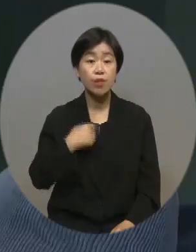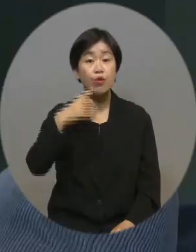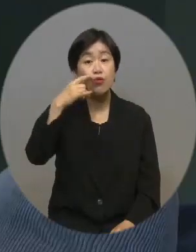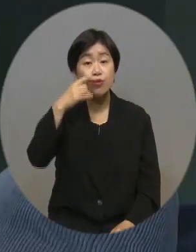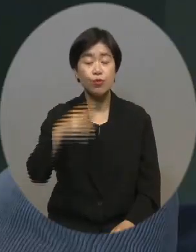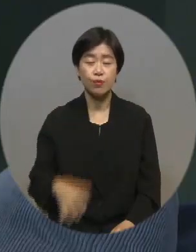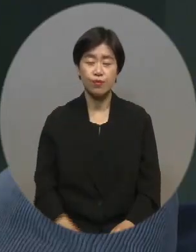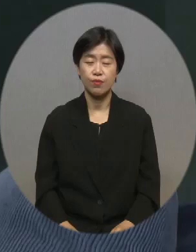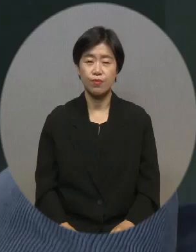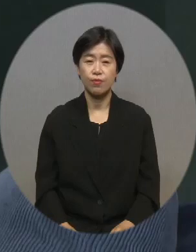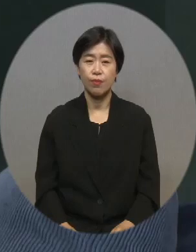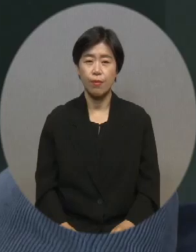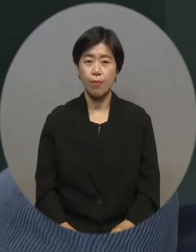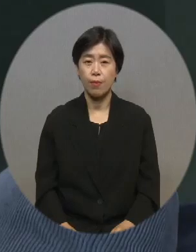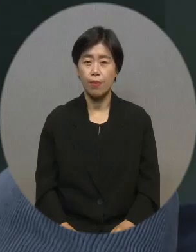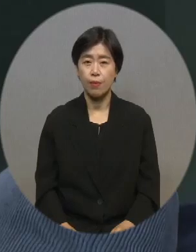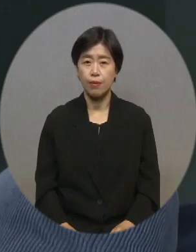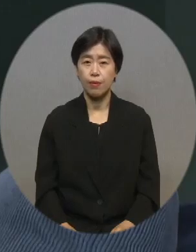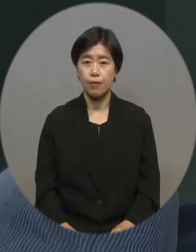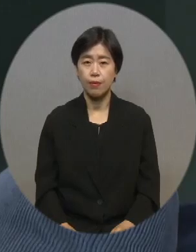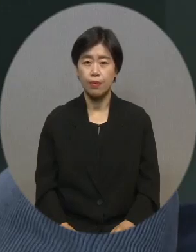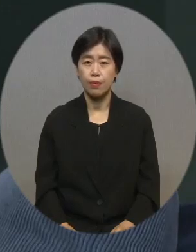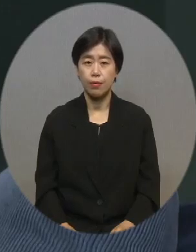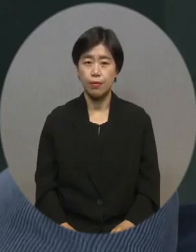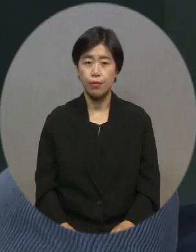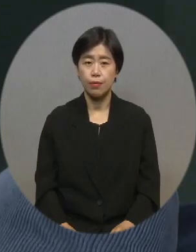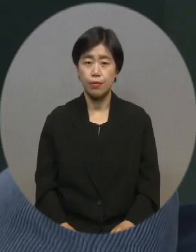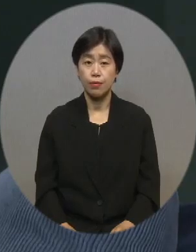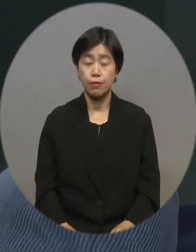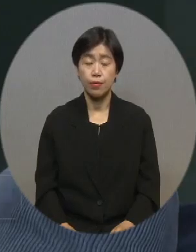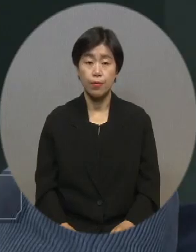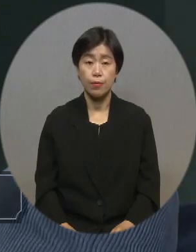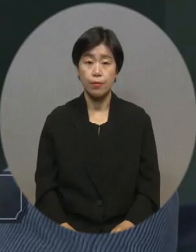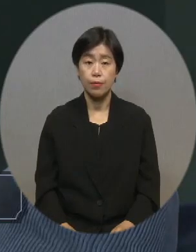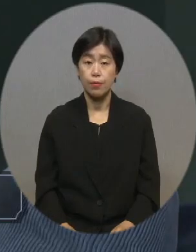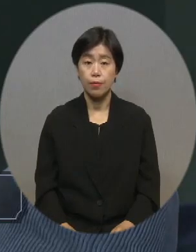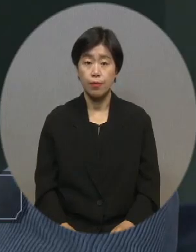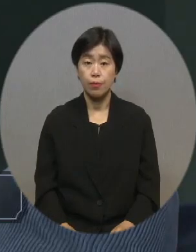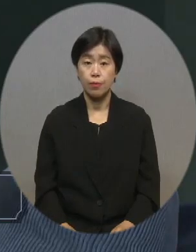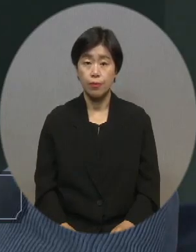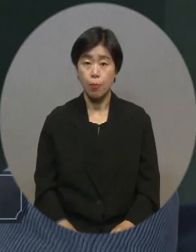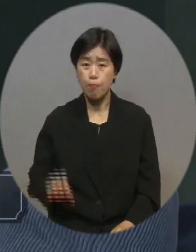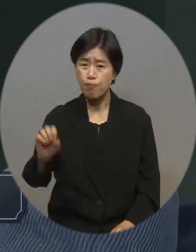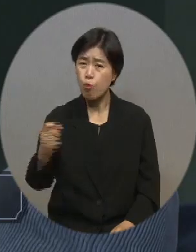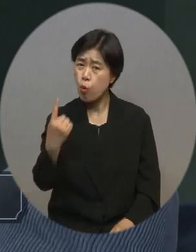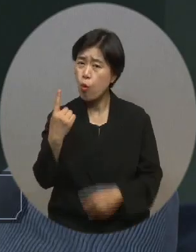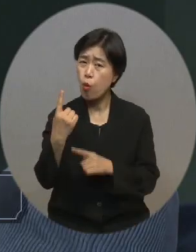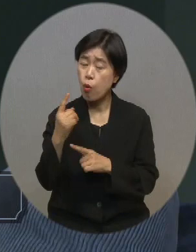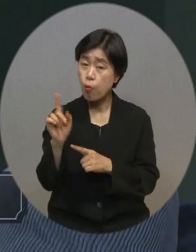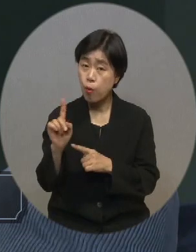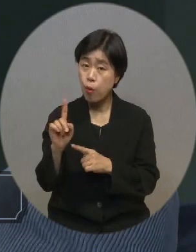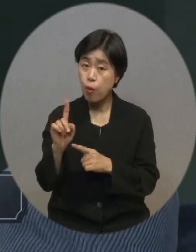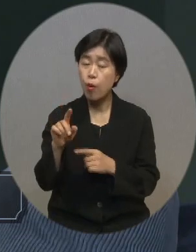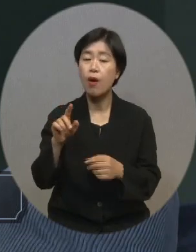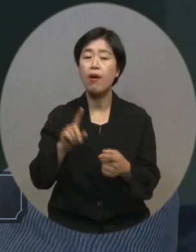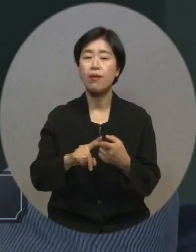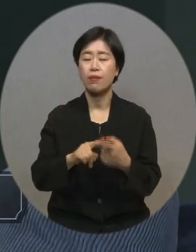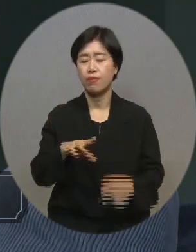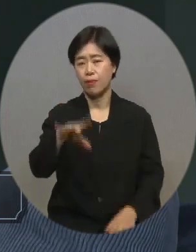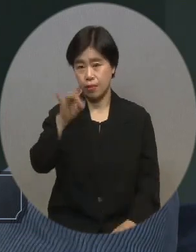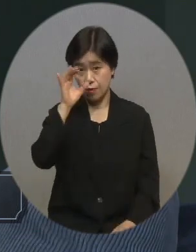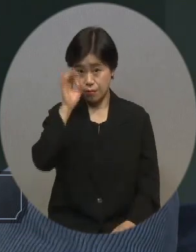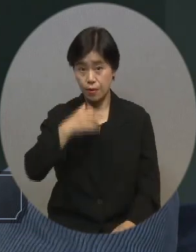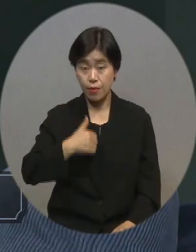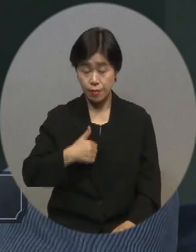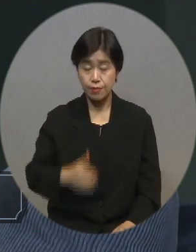물어보는 거예요. 네. 이게 이제 우리가 원인 제공자가 누군지를 항상 먼저 따져봐야 됩니다.